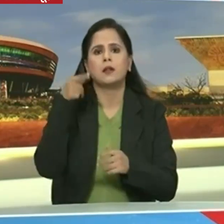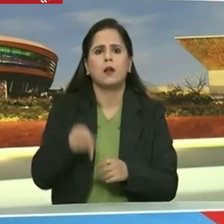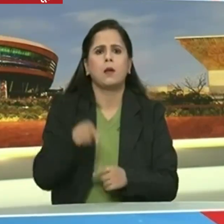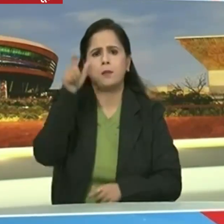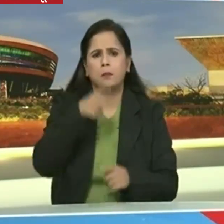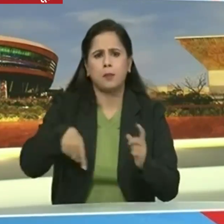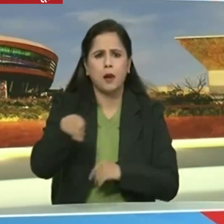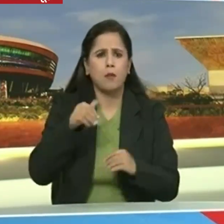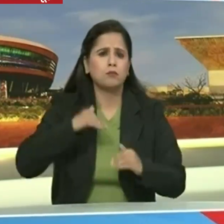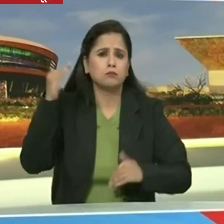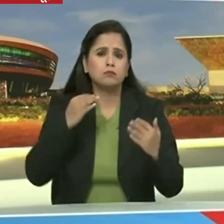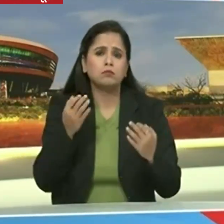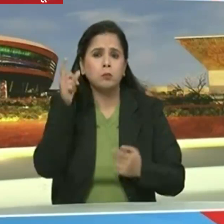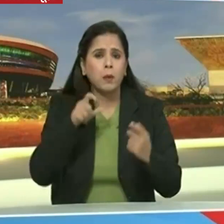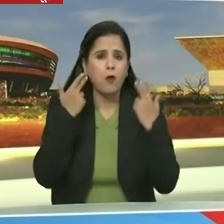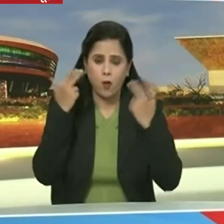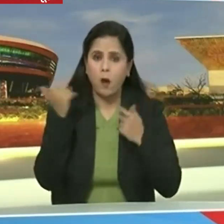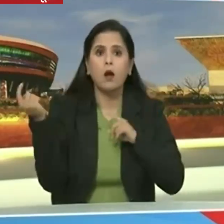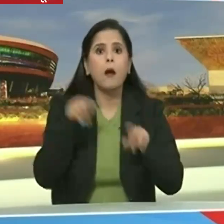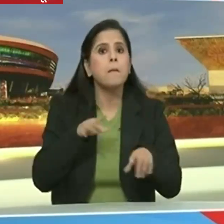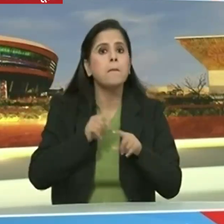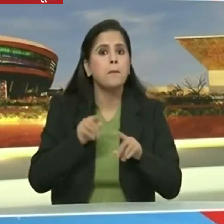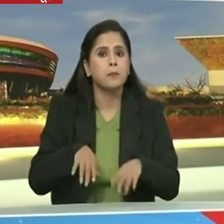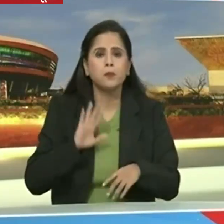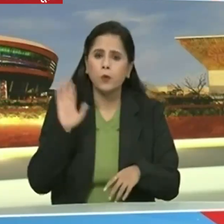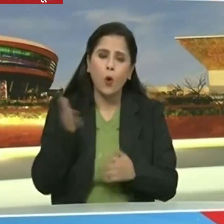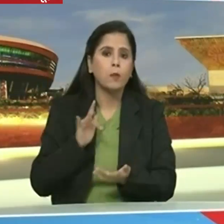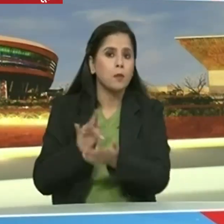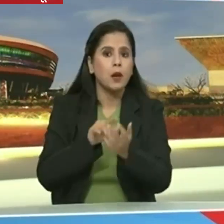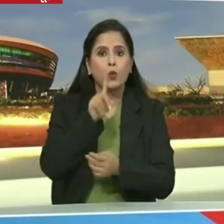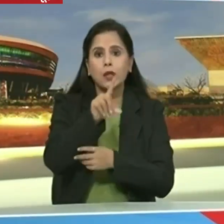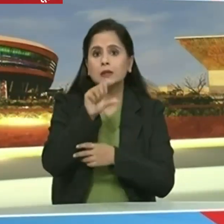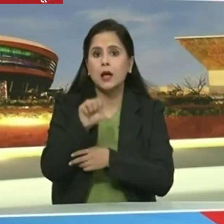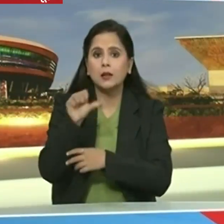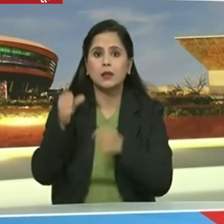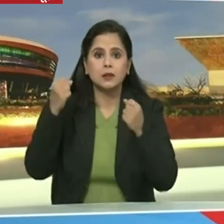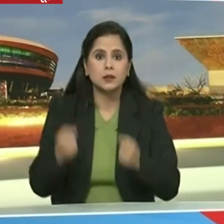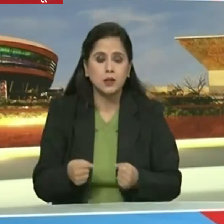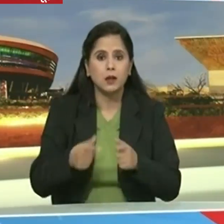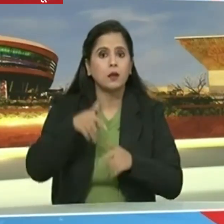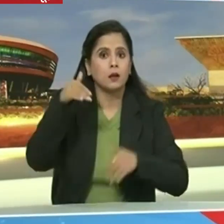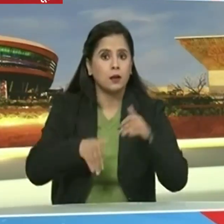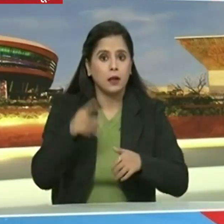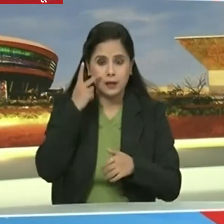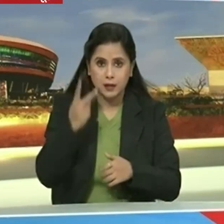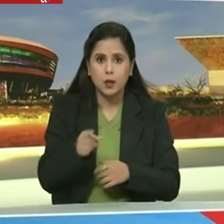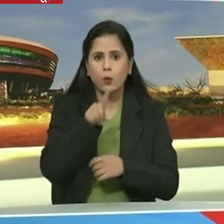दिग्गज हस्तियां भी बढ़ चढ़कर हिस्सा लिया। प्रदेश की सभी 199 सीटों पर मतदान के साथ